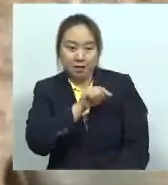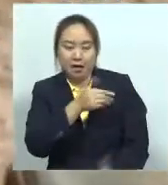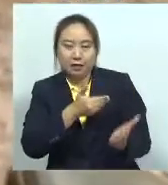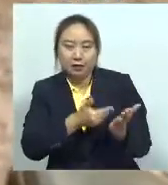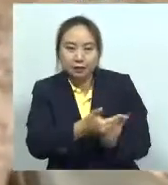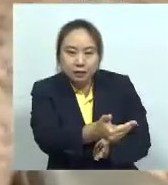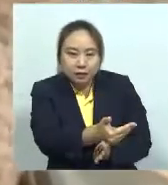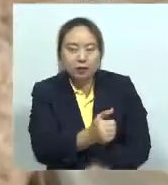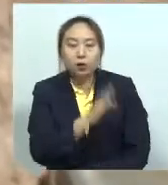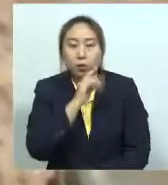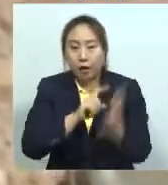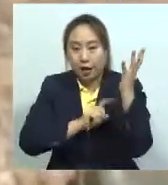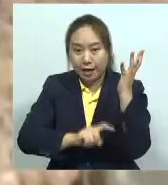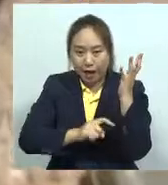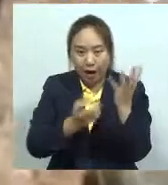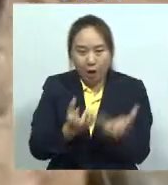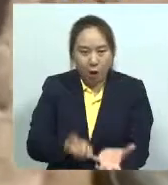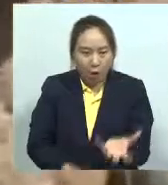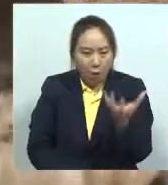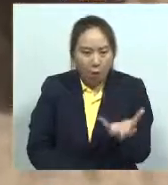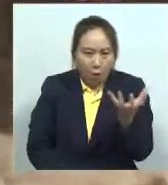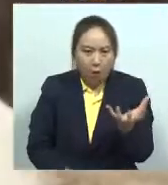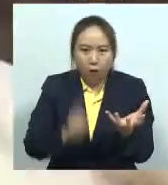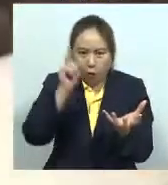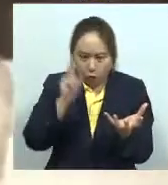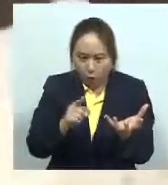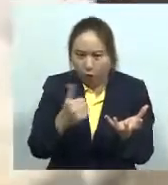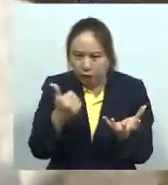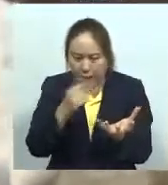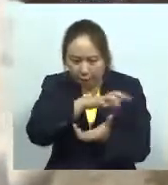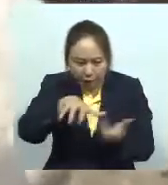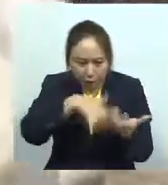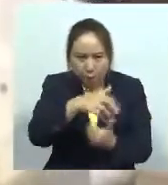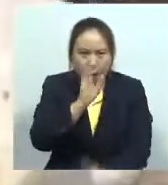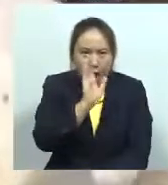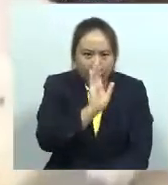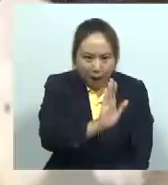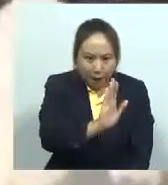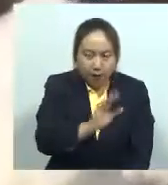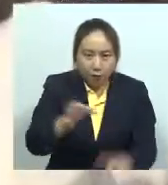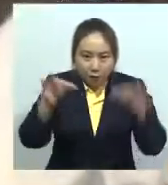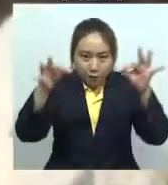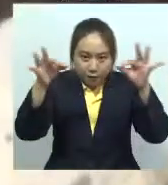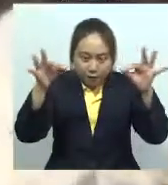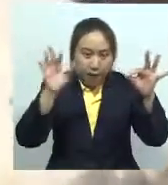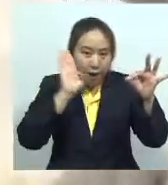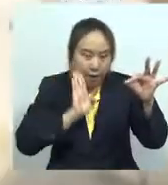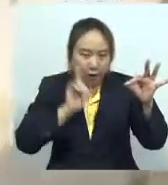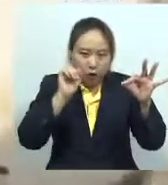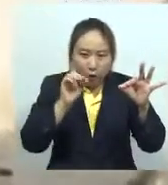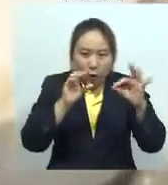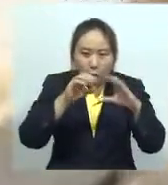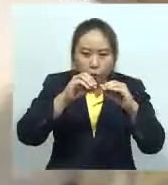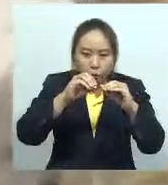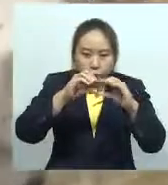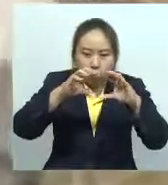ว่าการจำหน่ายยางก้อนถ้วยต้องปราศจากสิ่งปลอมปนส่วนยางแผ่นรมควันต้องปราศจากฟองอากาศห